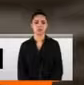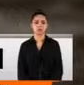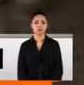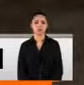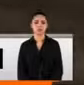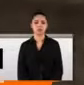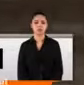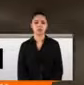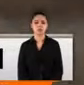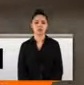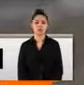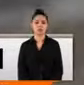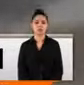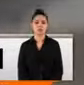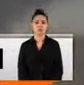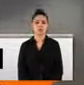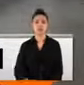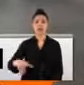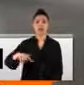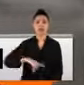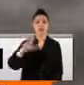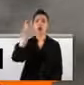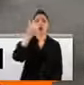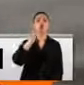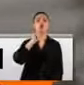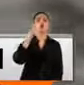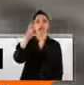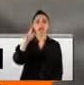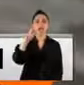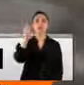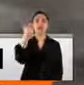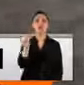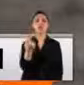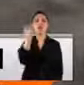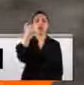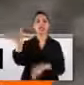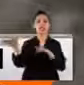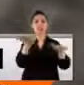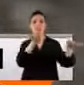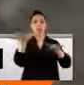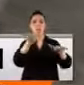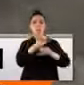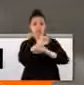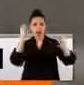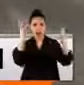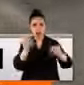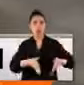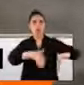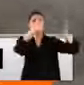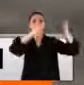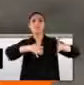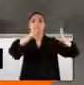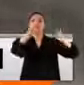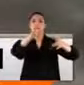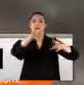Nasıl gitti? Bina yıkılmış. İzmir'de 30 Ekim'de meydana gelen 6,6 büyüklüğündeki depremde hasar gören binalardan